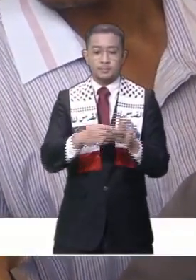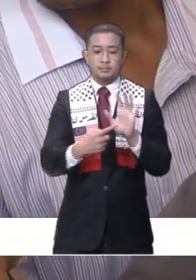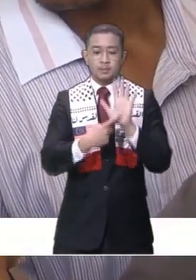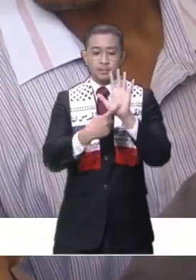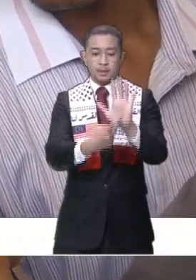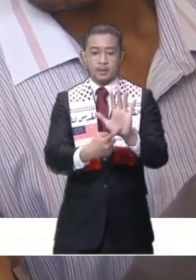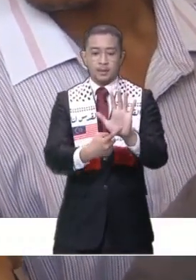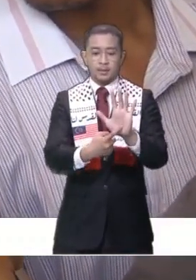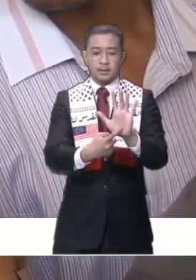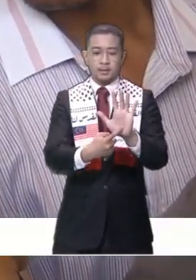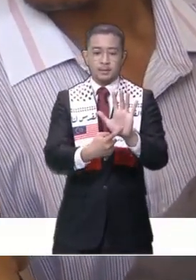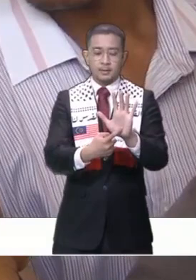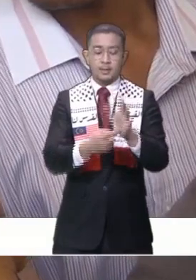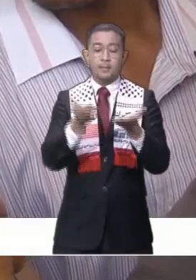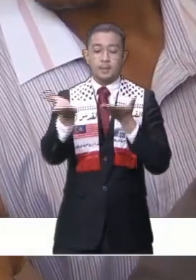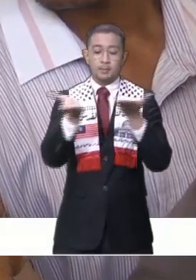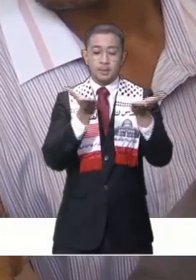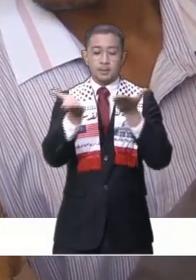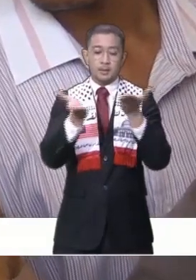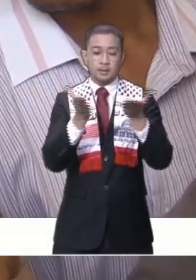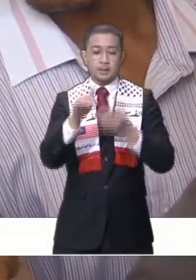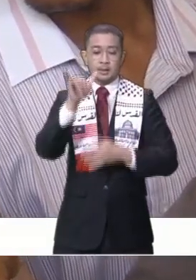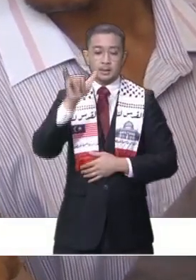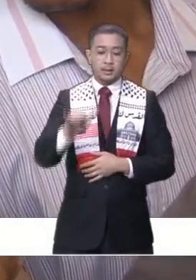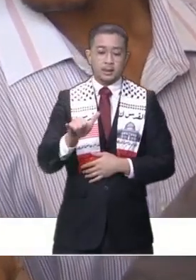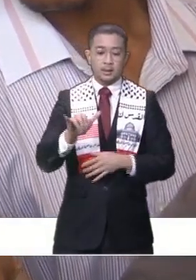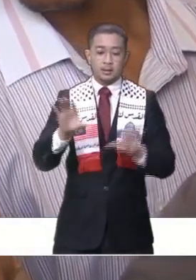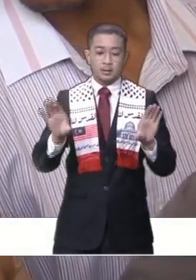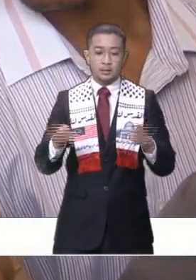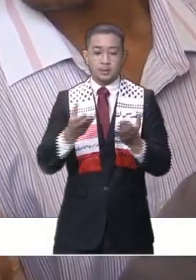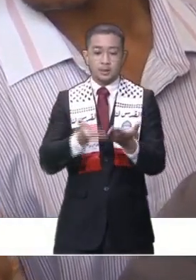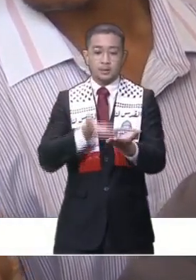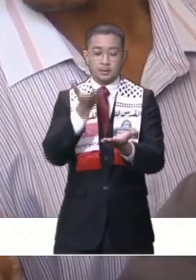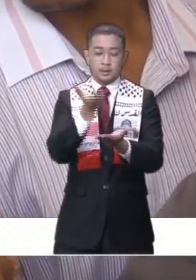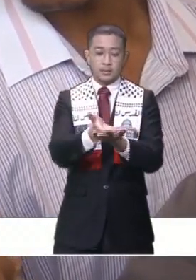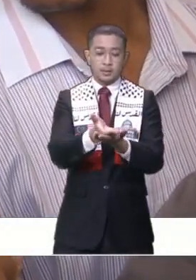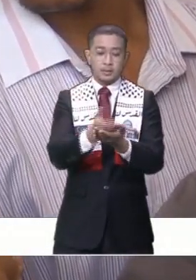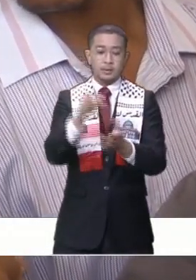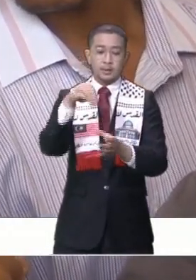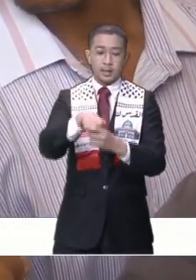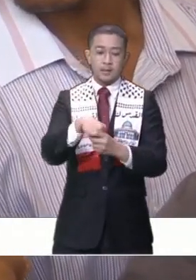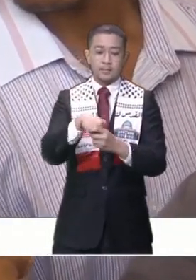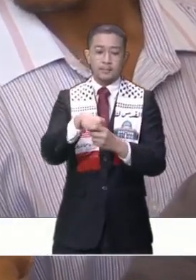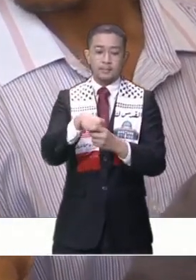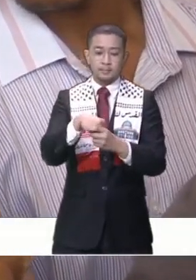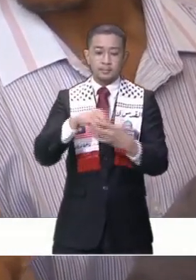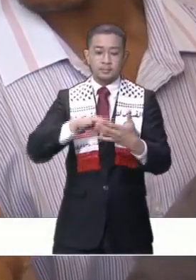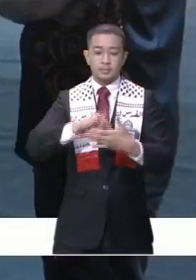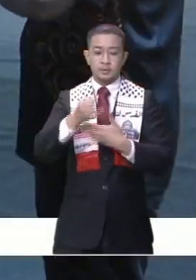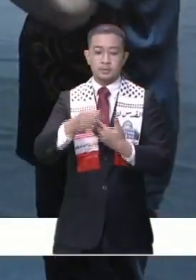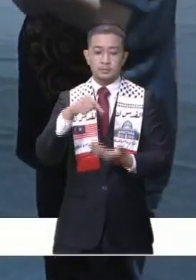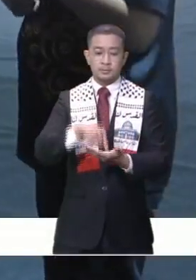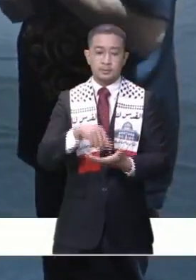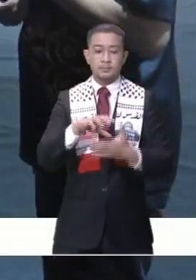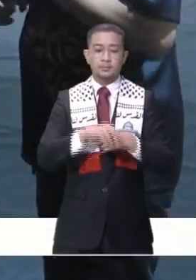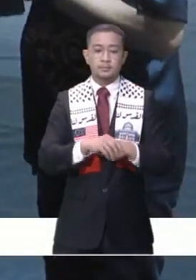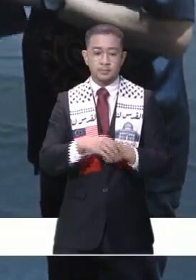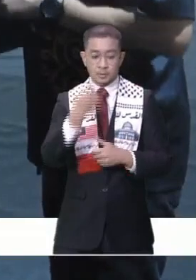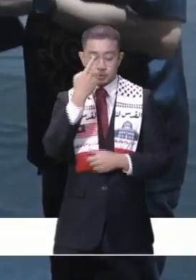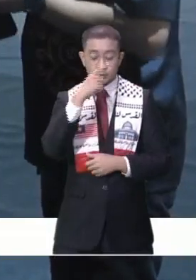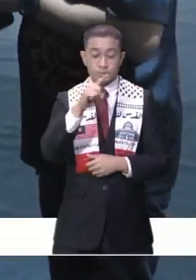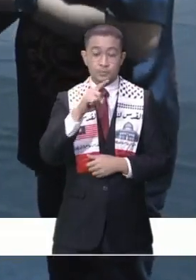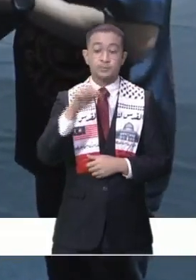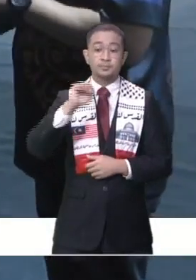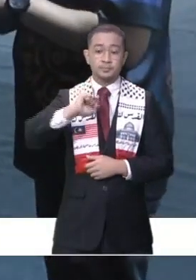pameran perkhidmatan yang akan ditawarkan dalam program ini. Bagi Zon